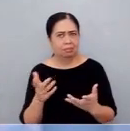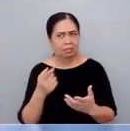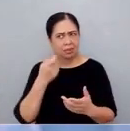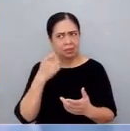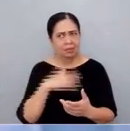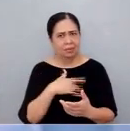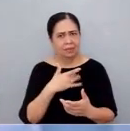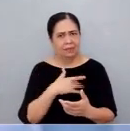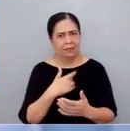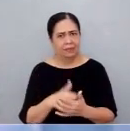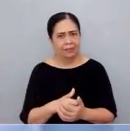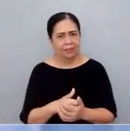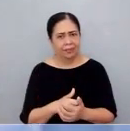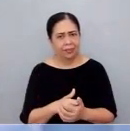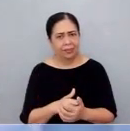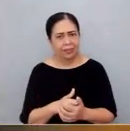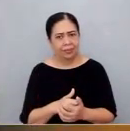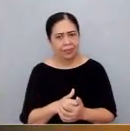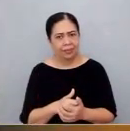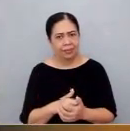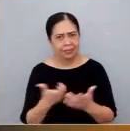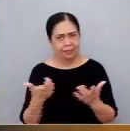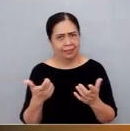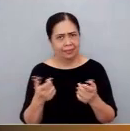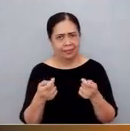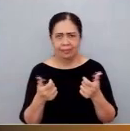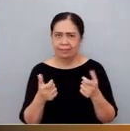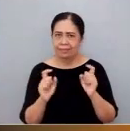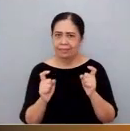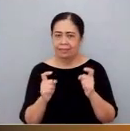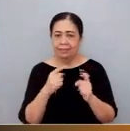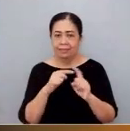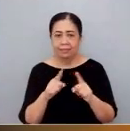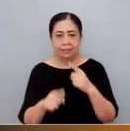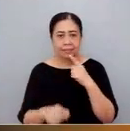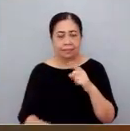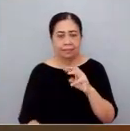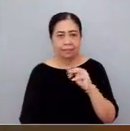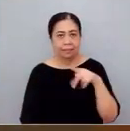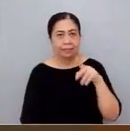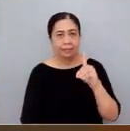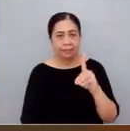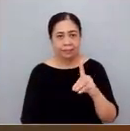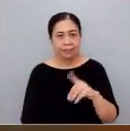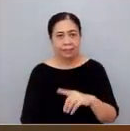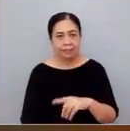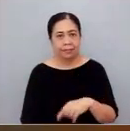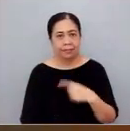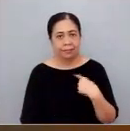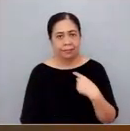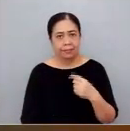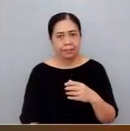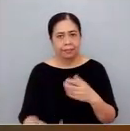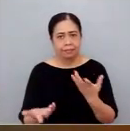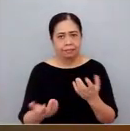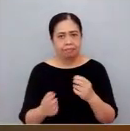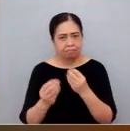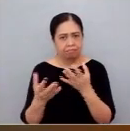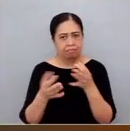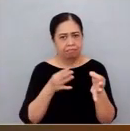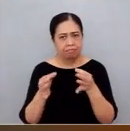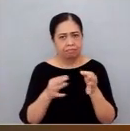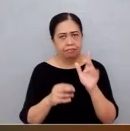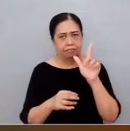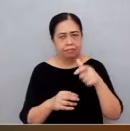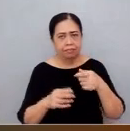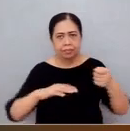like it was a bit quick. Pero sabi ng Manila Police District, ilalabas niya na lang yung kanyang side pagdating na hearing dito